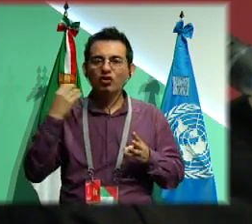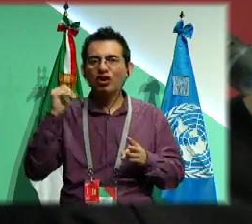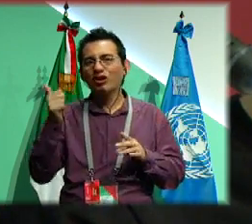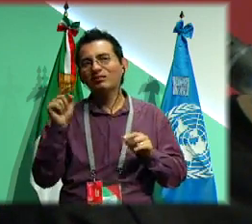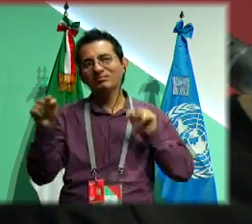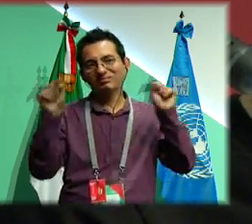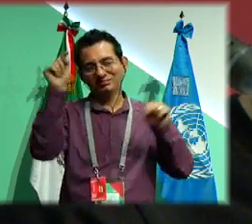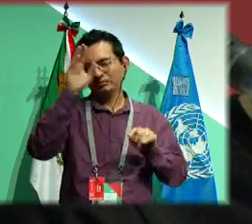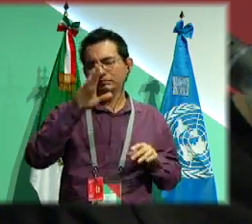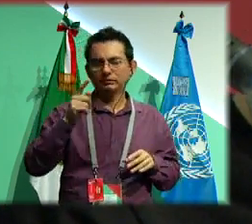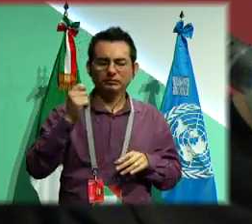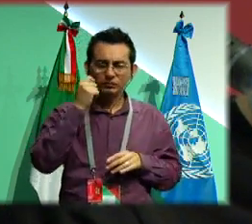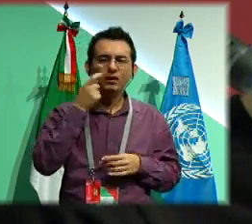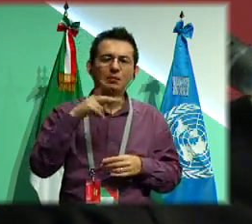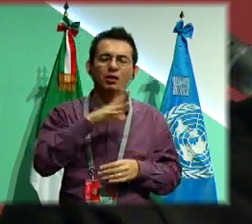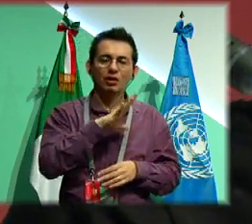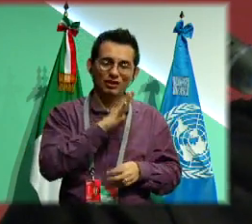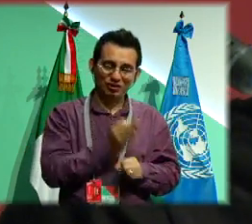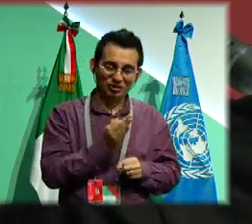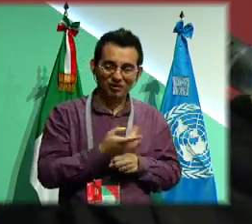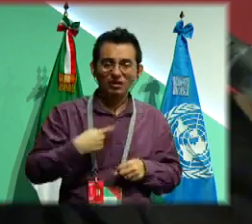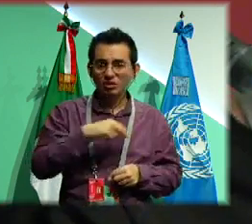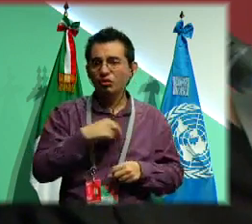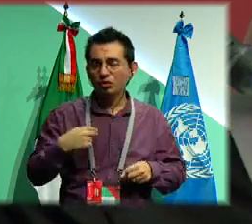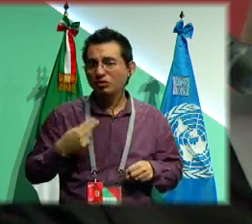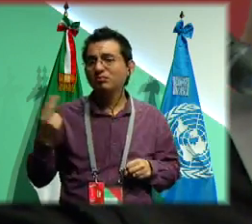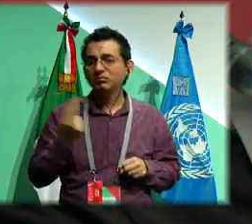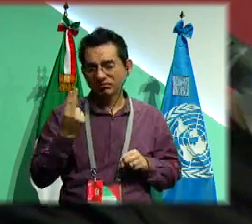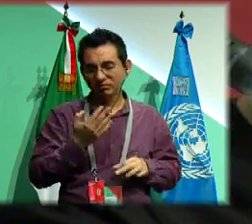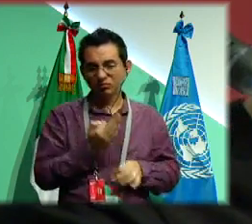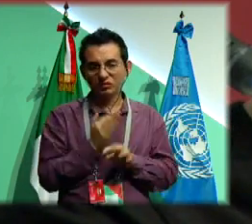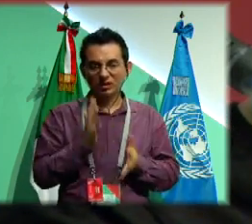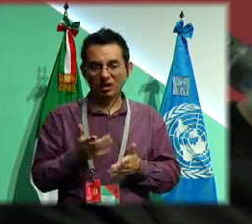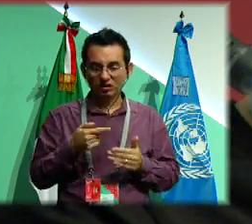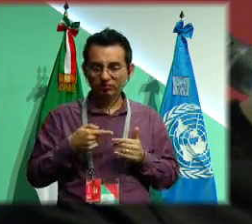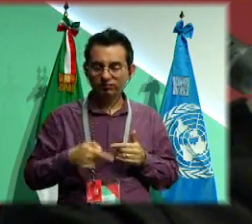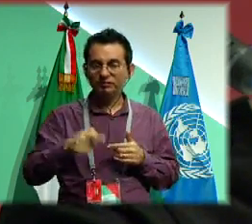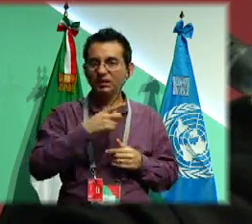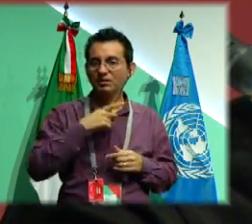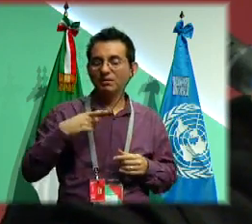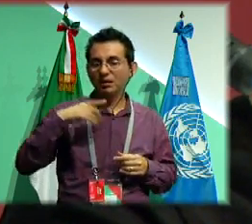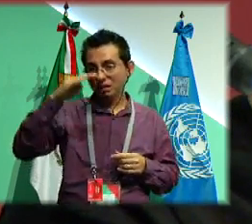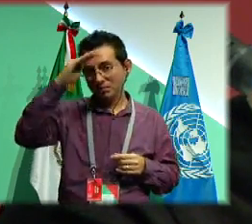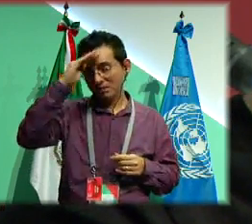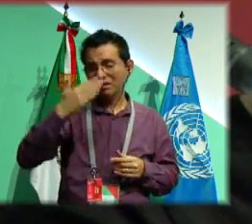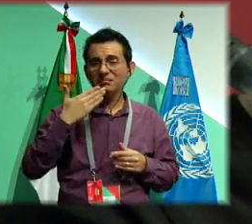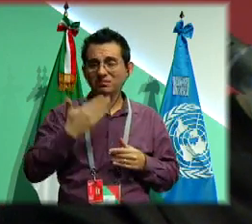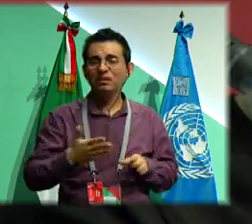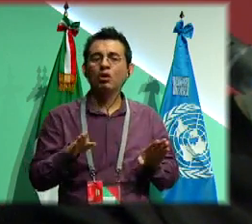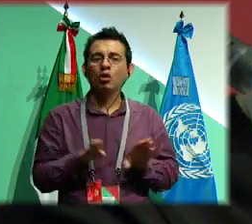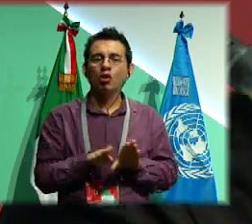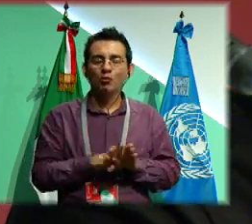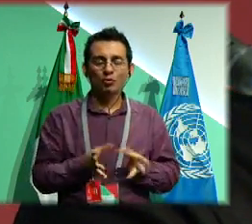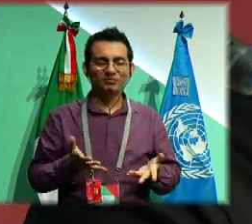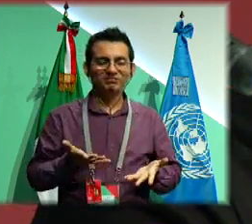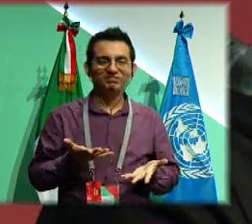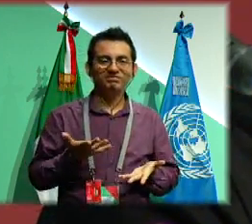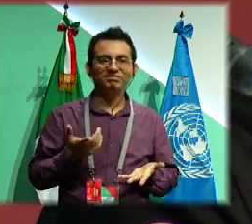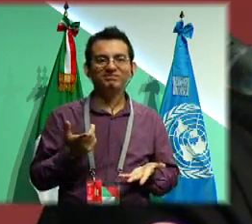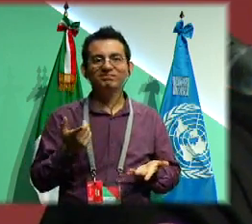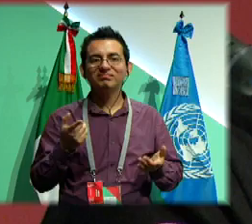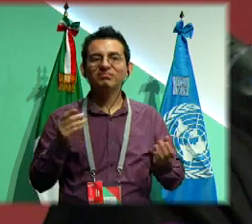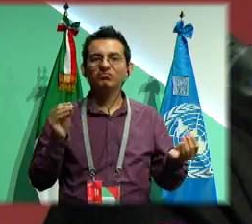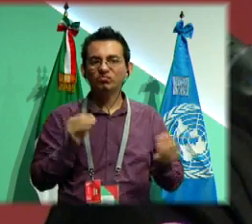traitées par les accords commerciaux, on a besoin, lorsqu'il s'agit d'une gouvernance multipartite, eh bien, il faut voir justement